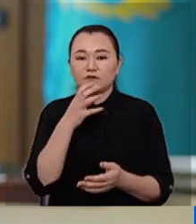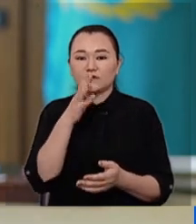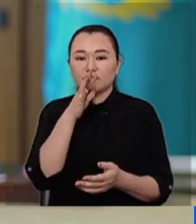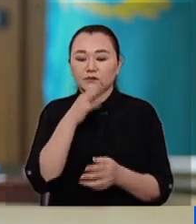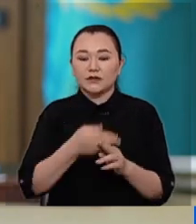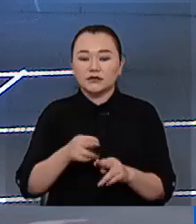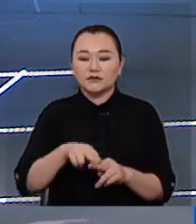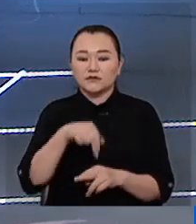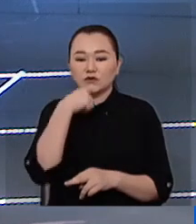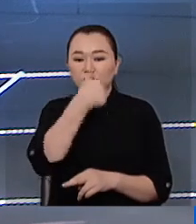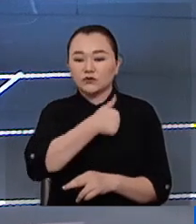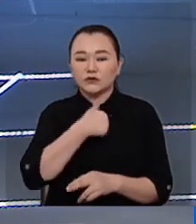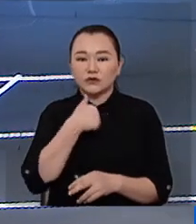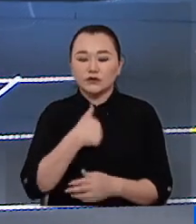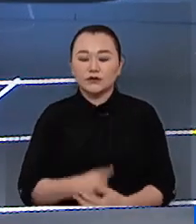этого года.